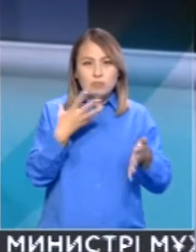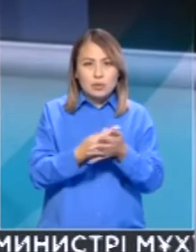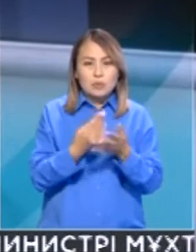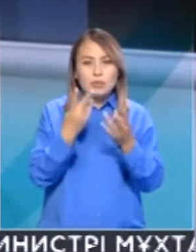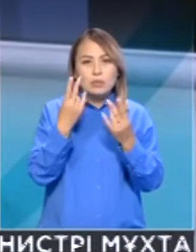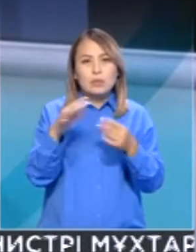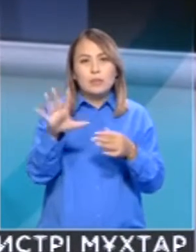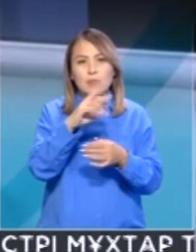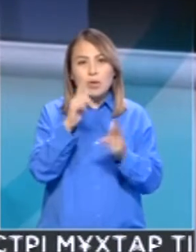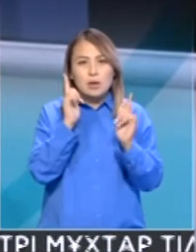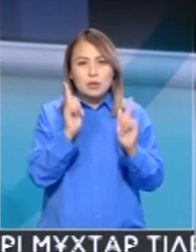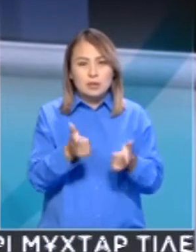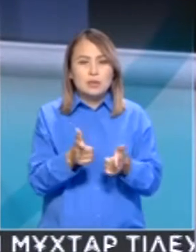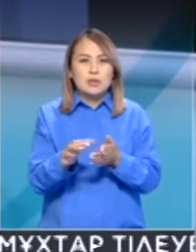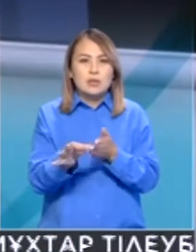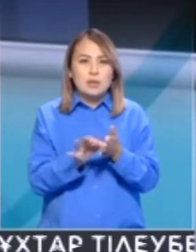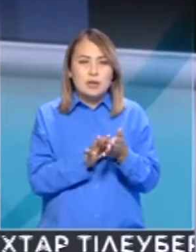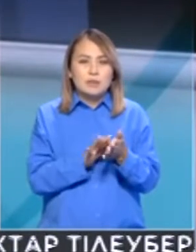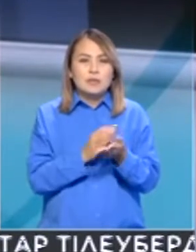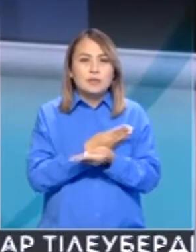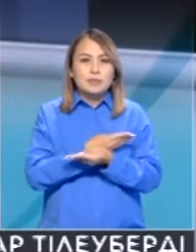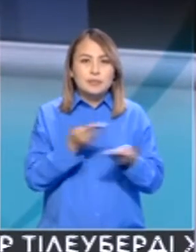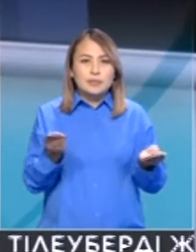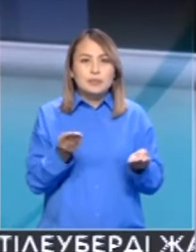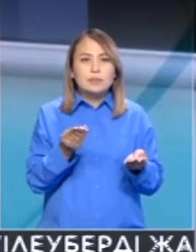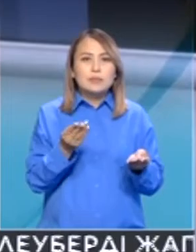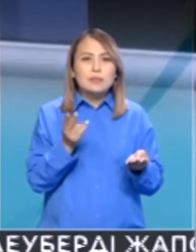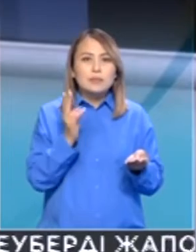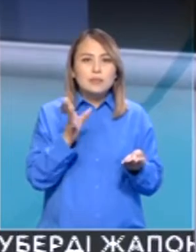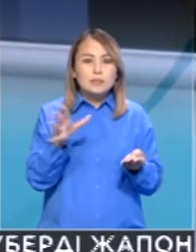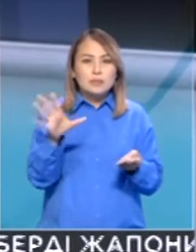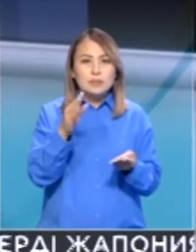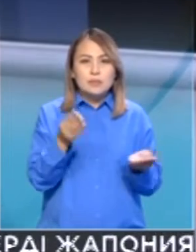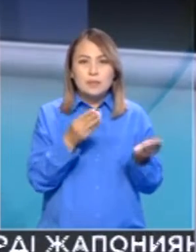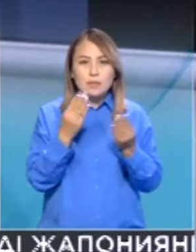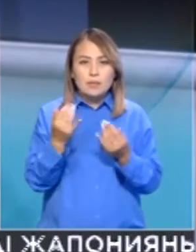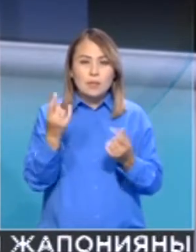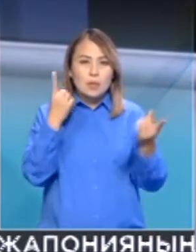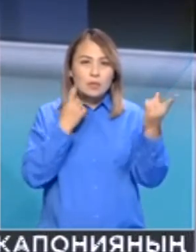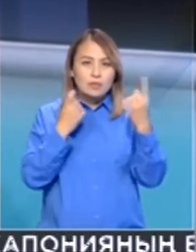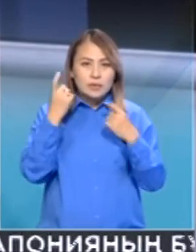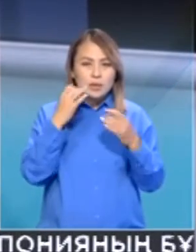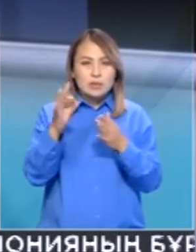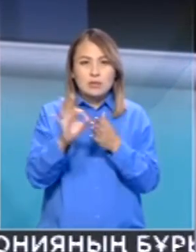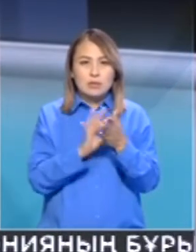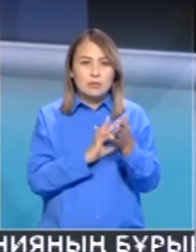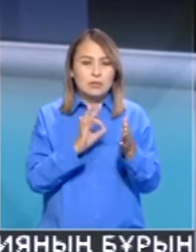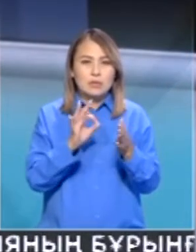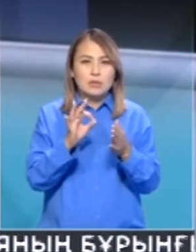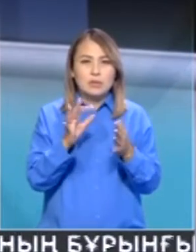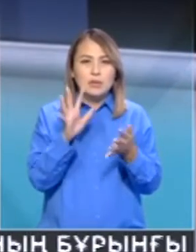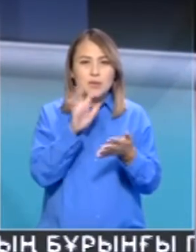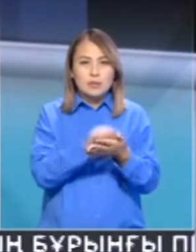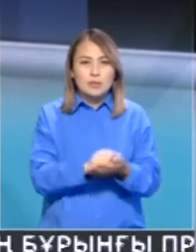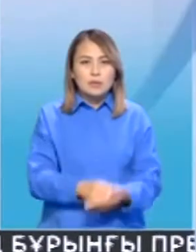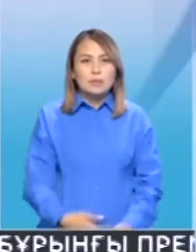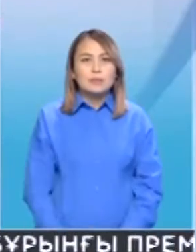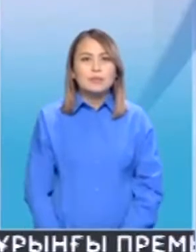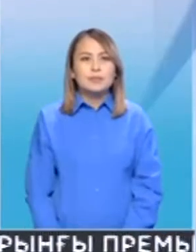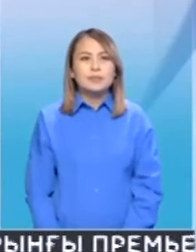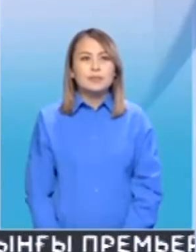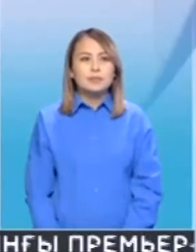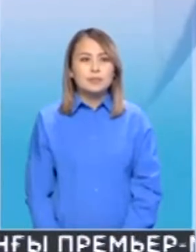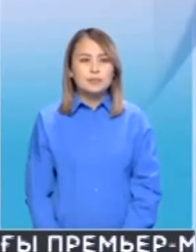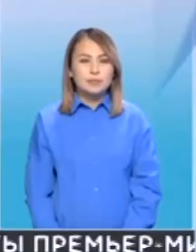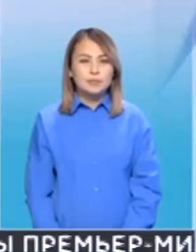жатыр. Бұрындары пәтер іздегендерге жалға берілетін бірнеше пәтер ұсынатынбыз. Қазір хабарландыру шығысымен сол күні келіп алып кетеді.